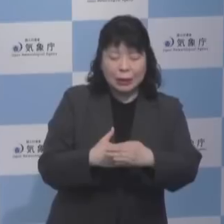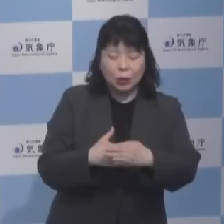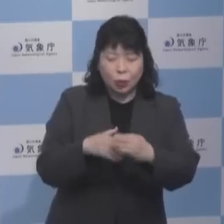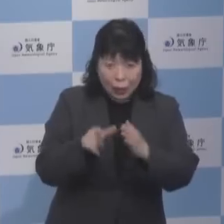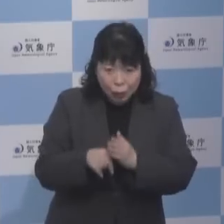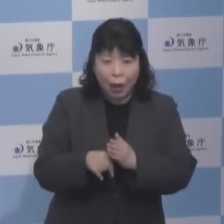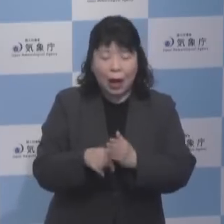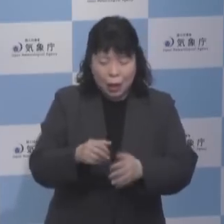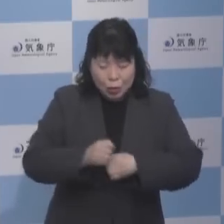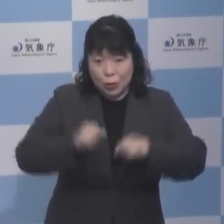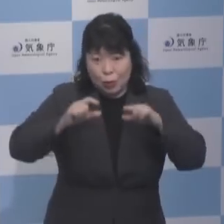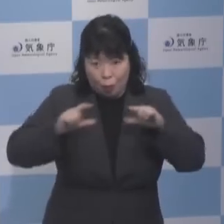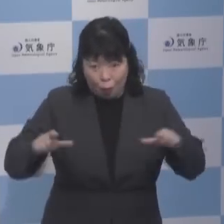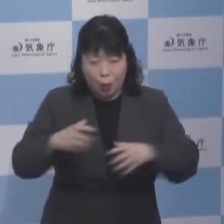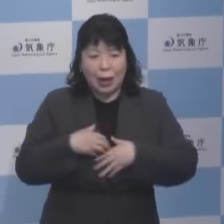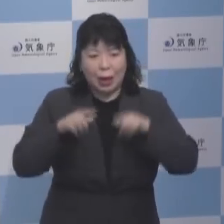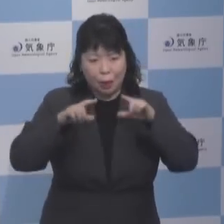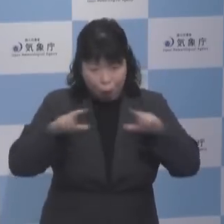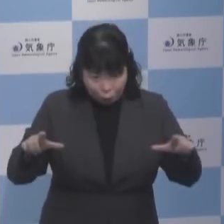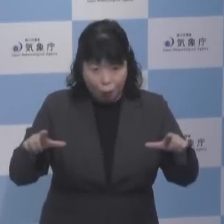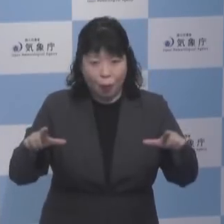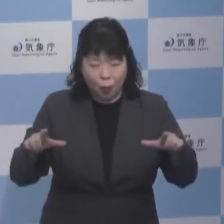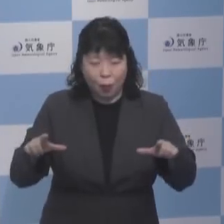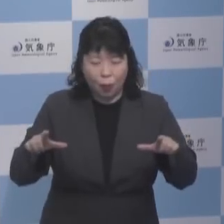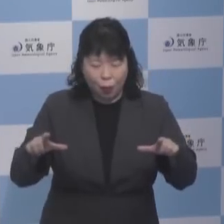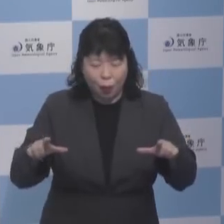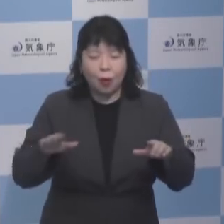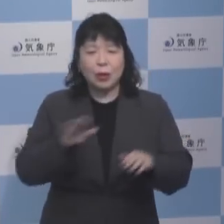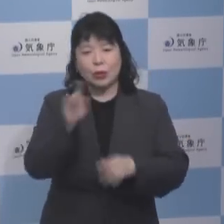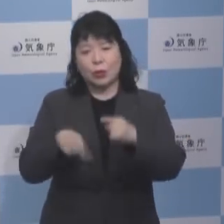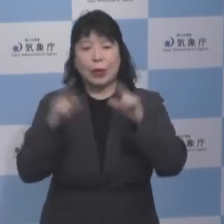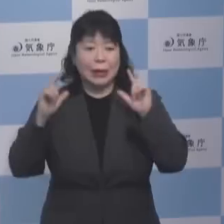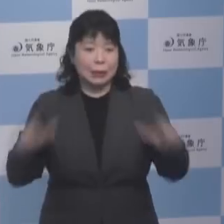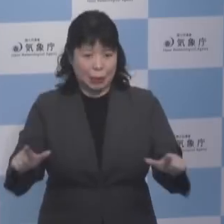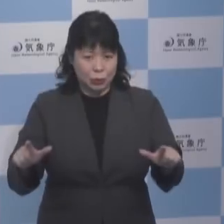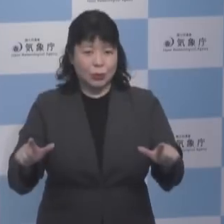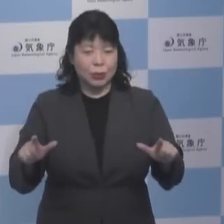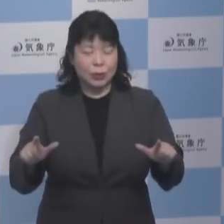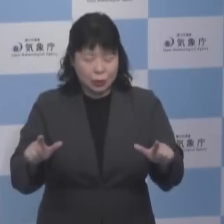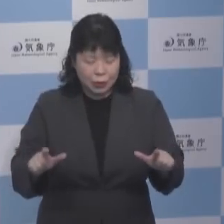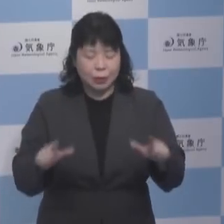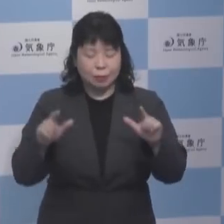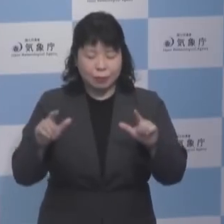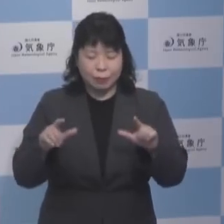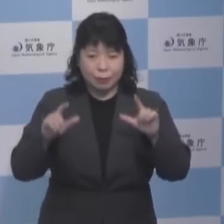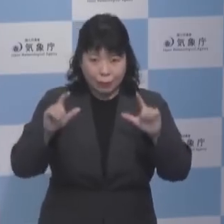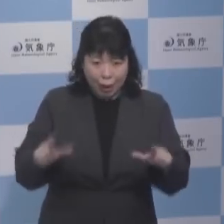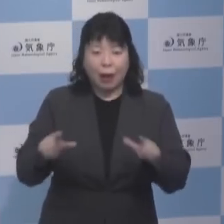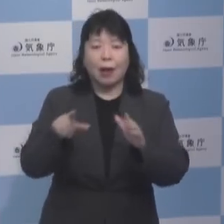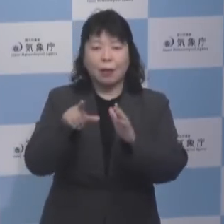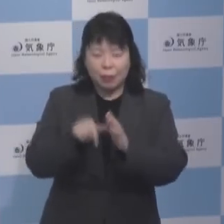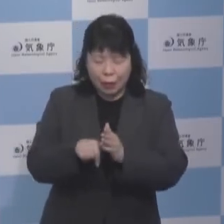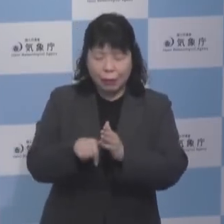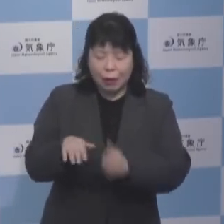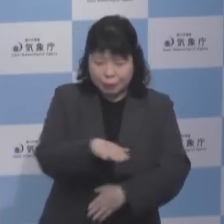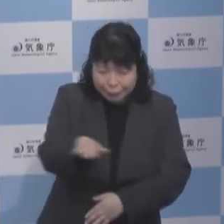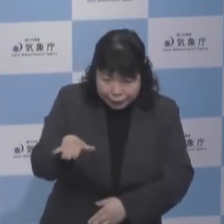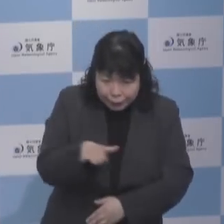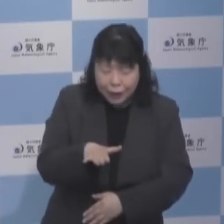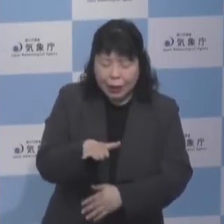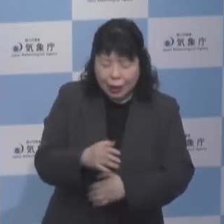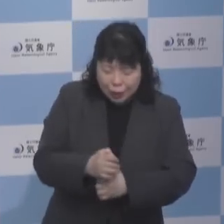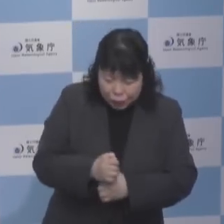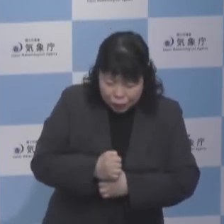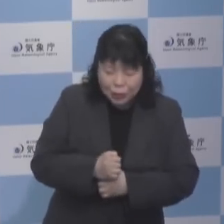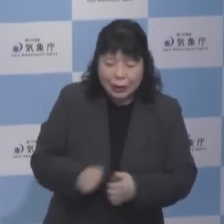ますので、そういうものが津波注意報警報が発表されましたら、津波からの避難など注意して